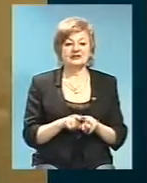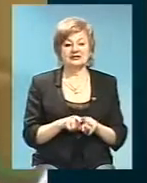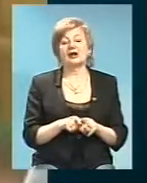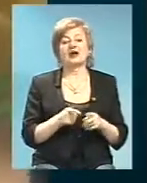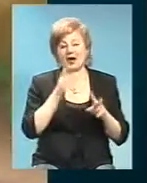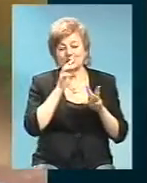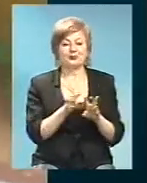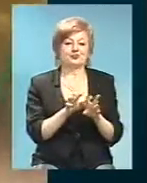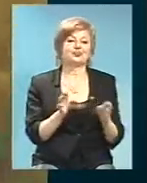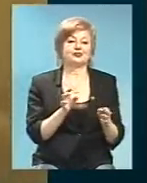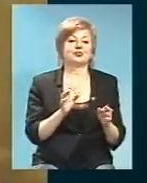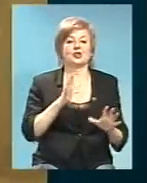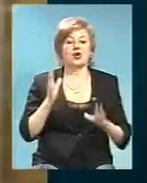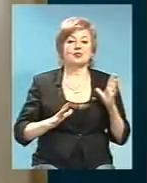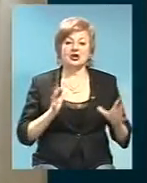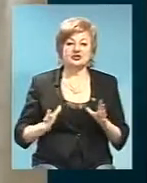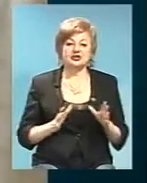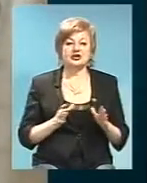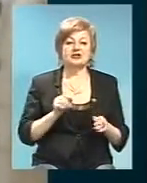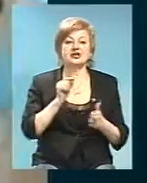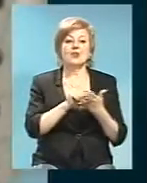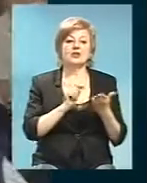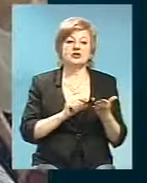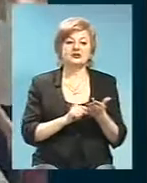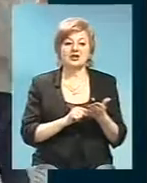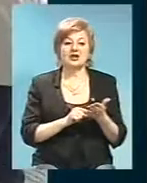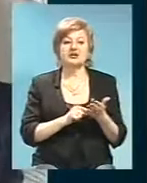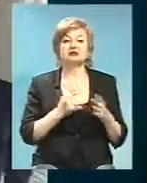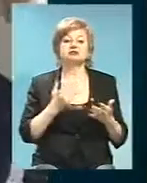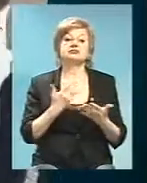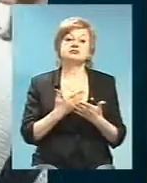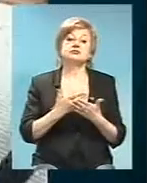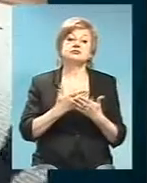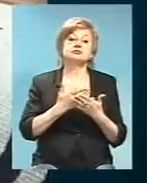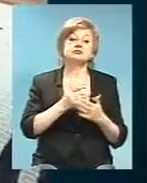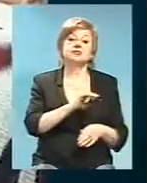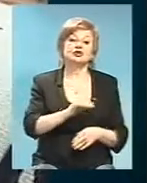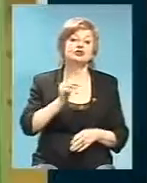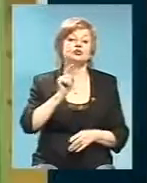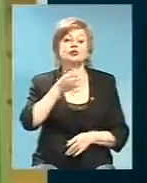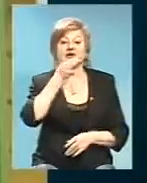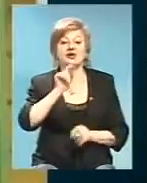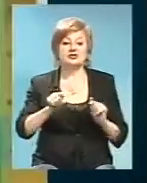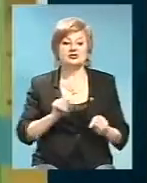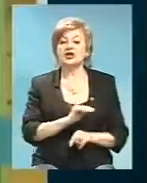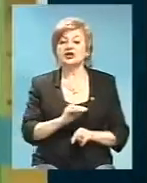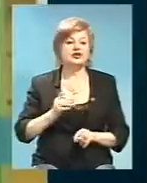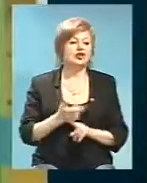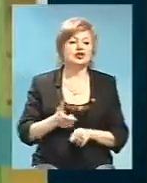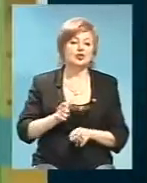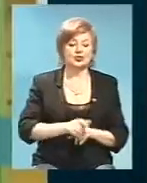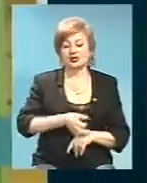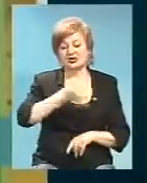альтернатива звичним вправам. Всі заняття поділені на тематичні сектори, зважаючи на вподобання дітей. Діти дуже полюбляють м'ячі,